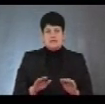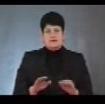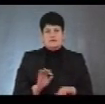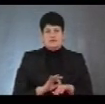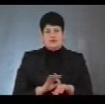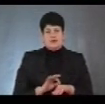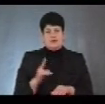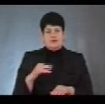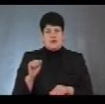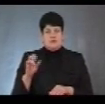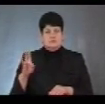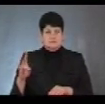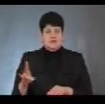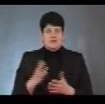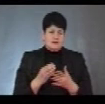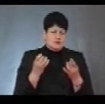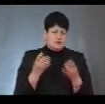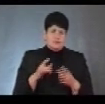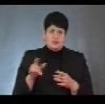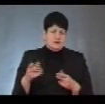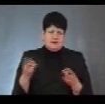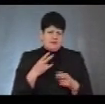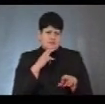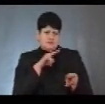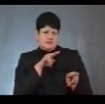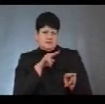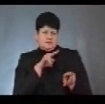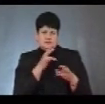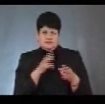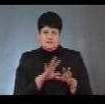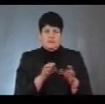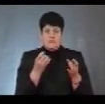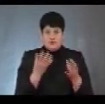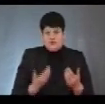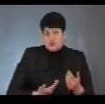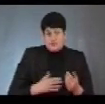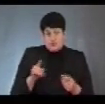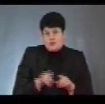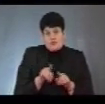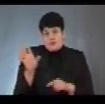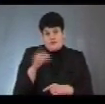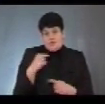синдромом, вони є звичайними людьми, і не потрібно на них концентрувати увагу, просто вони живуть так, і всі останні.